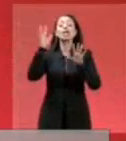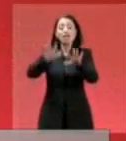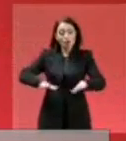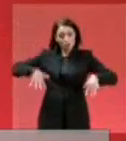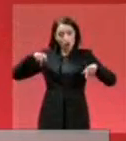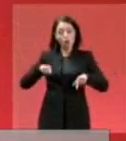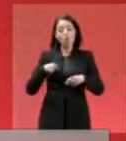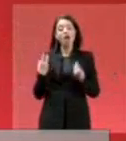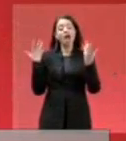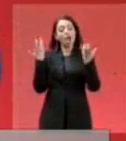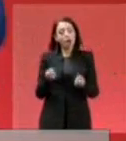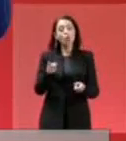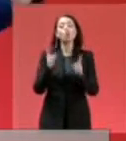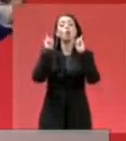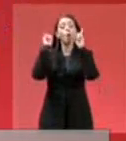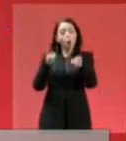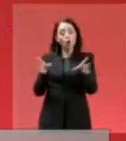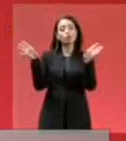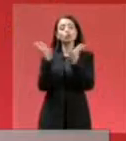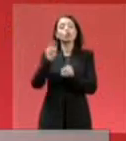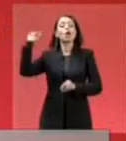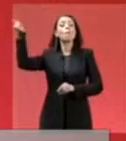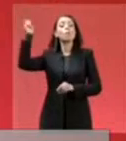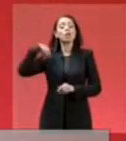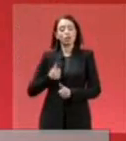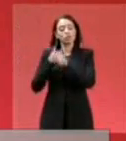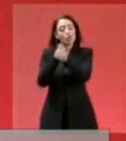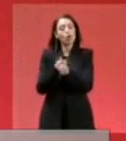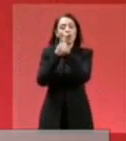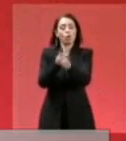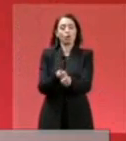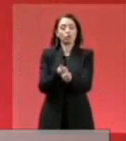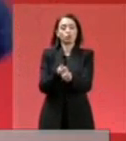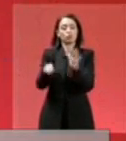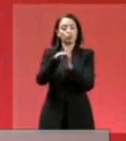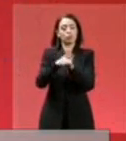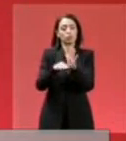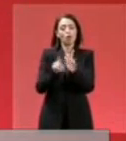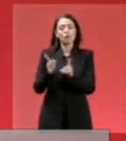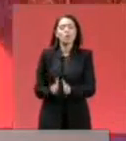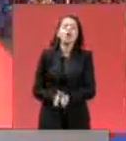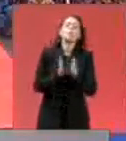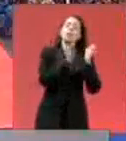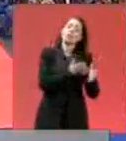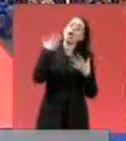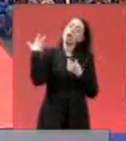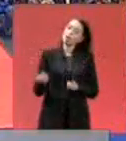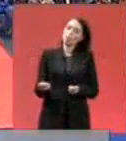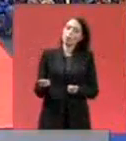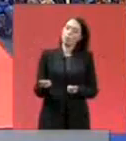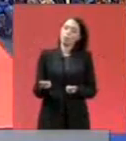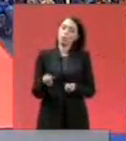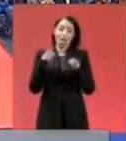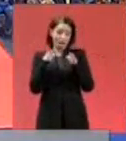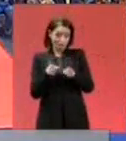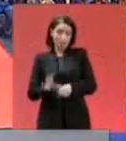διαμορφώνουν τους όρους εκείνους και τις πολιτικές οι οποίες θα ακολουθήσουν. Από τη μια πλευρά λοιπόν έχουμε